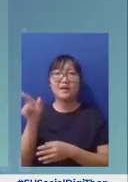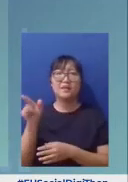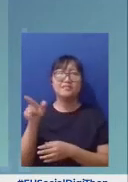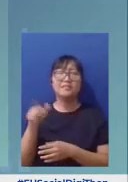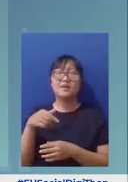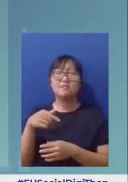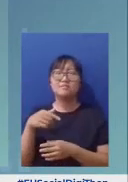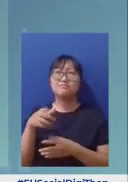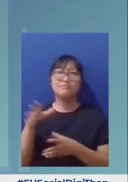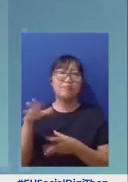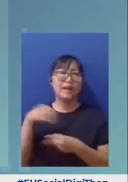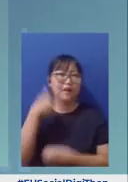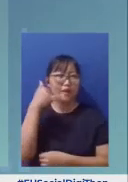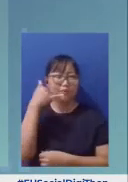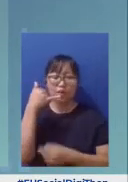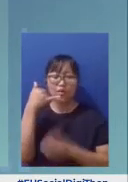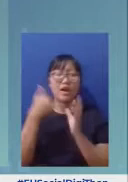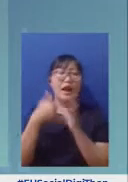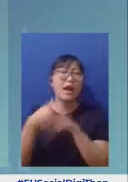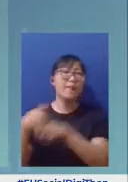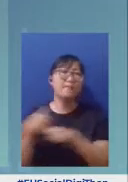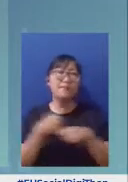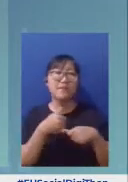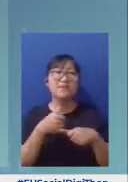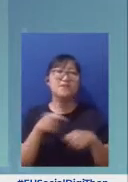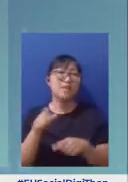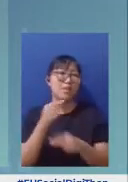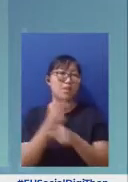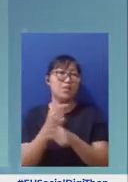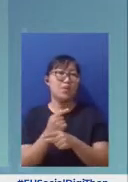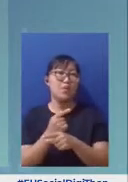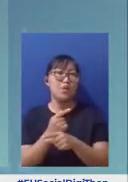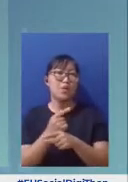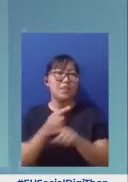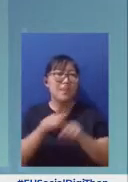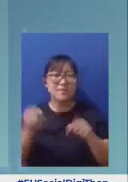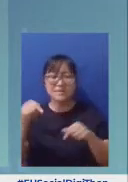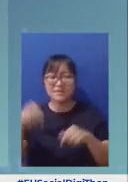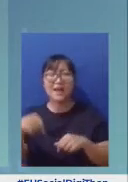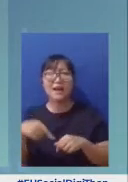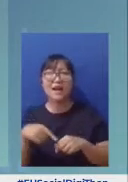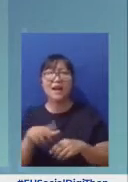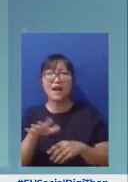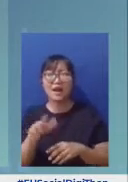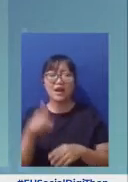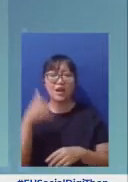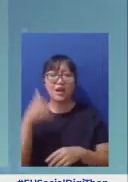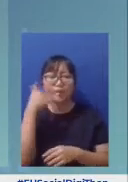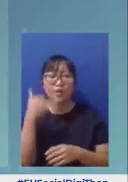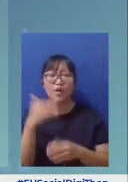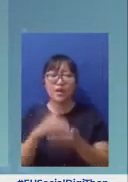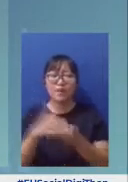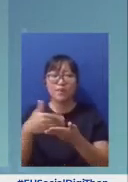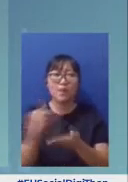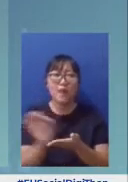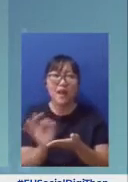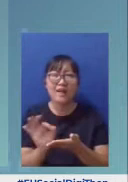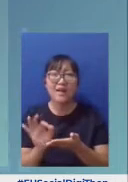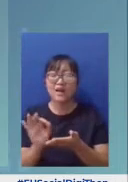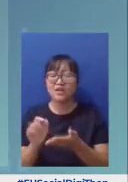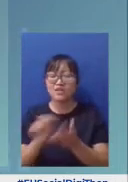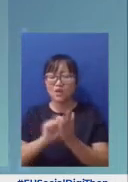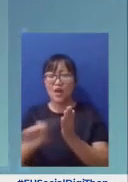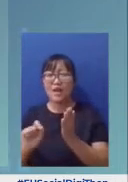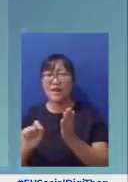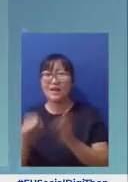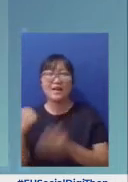nggak ada handphone, nggak ada komputer, nggak ada laptop, kita nggak bisa sekolah gitu ya. Nah, anak-anak remaja menjadi pengguna tertinggi sekarang di